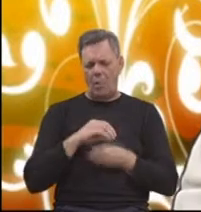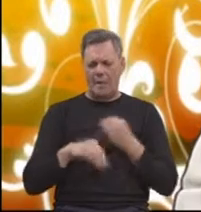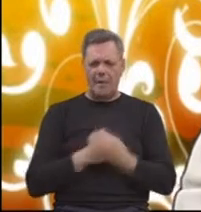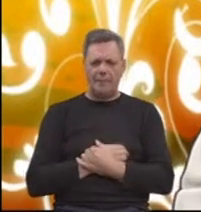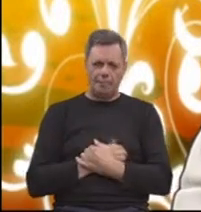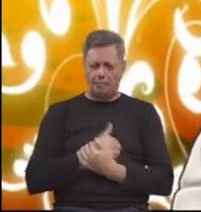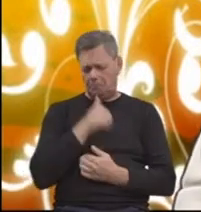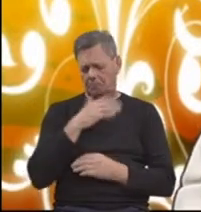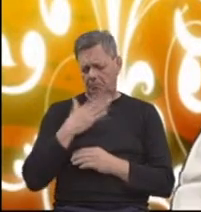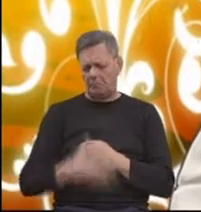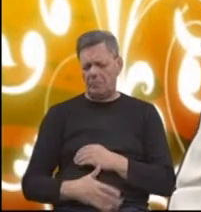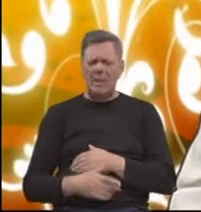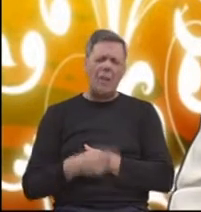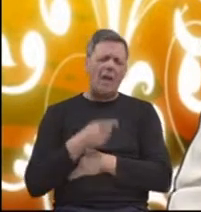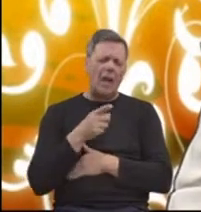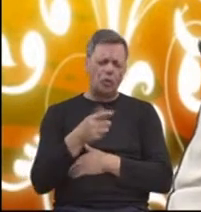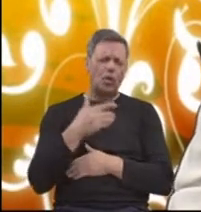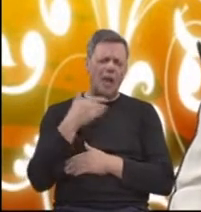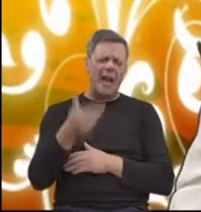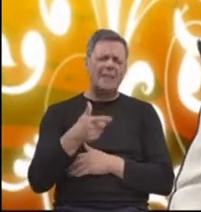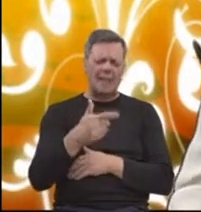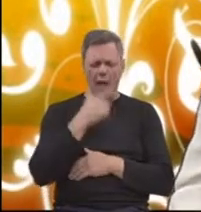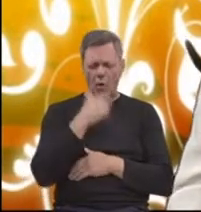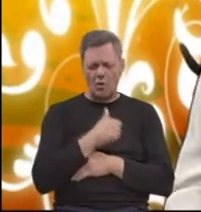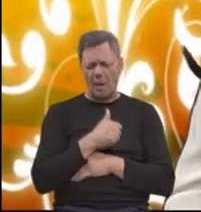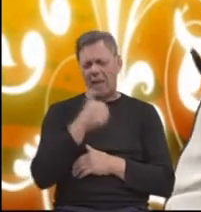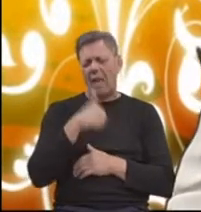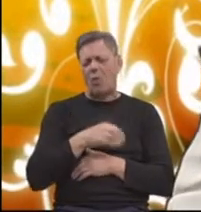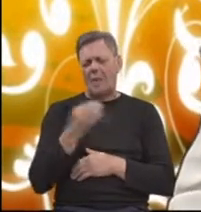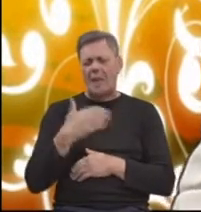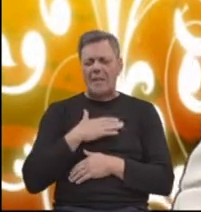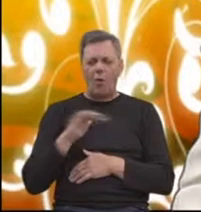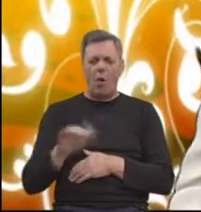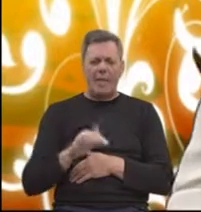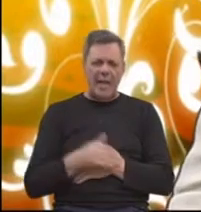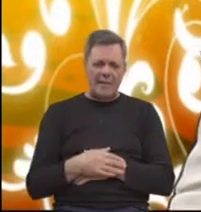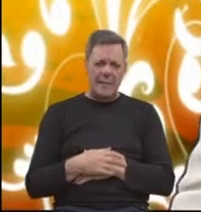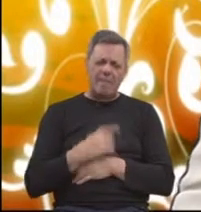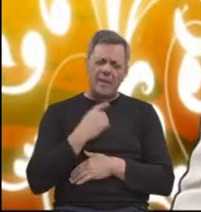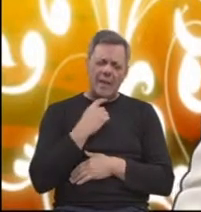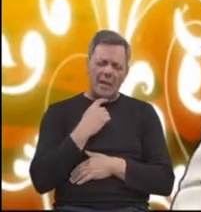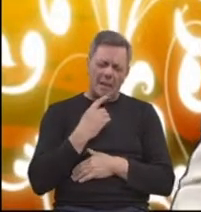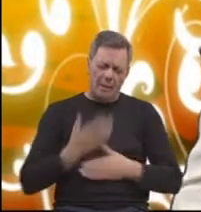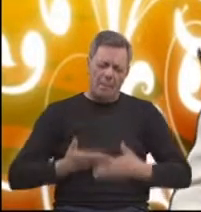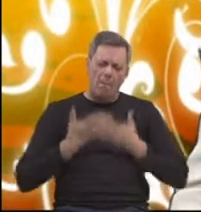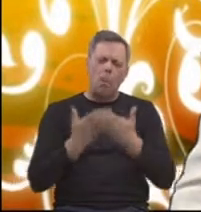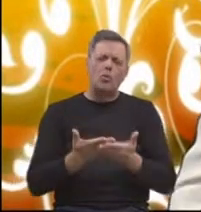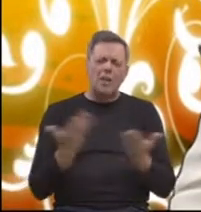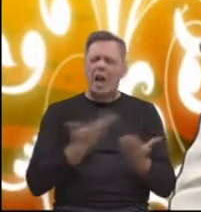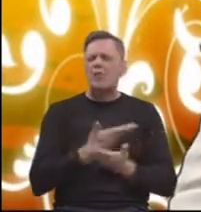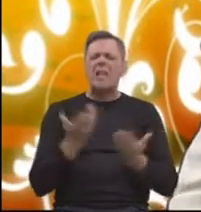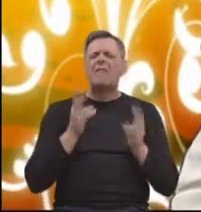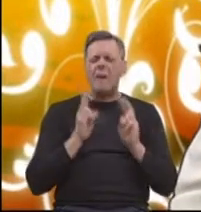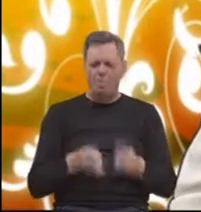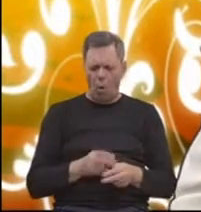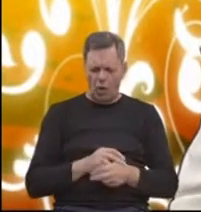onda u konačnici i na ono što kasnije će ta osoba možda jednog dana i svoje djeci poručiti ili već poručuje kako se sve može u nekom